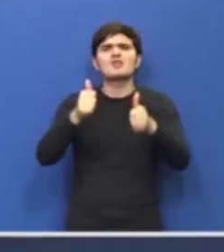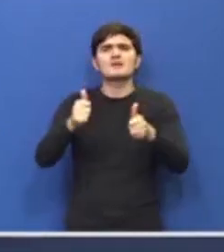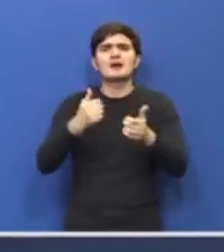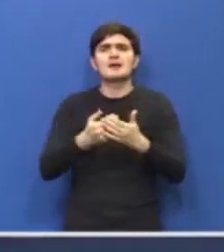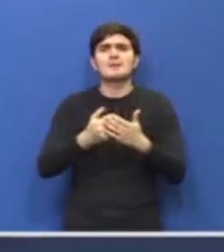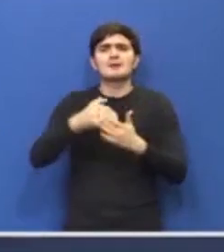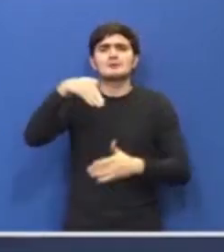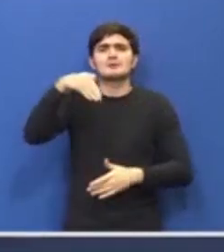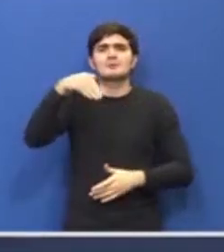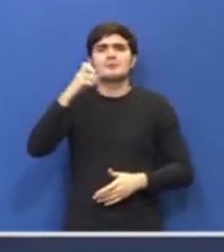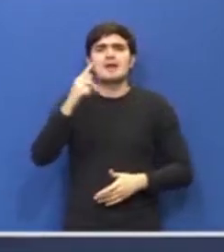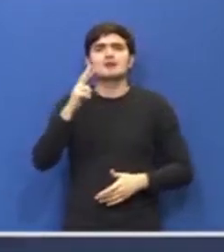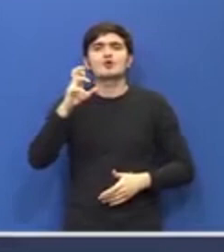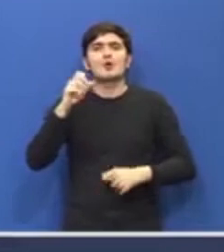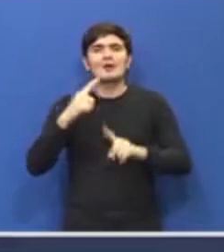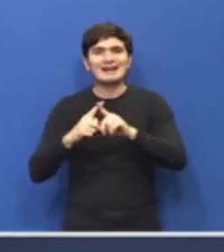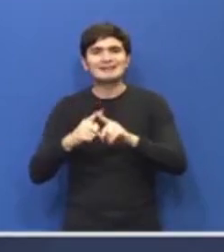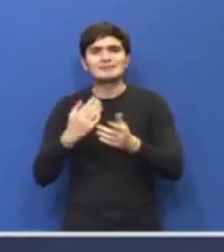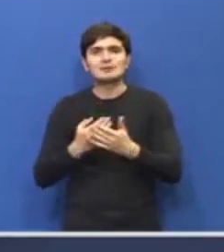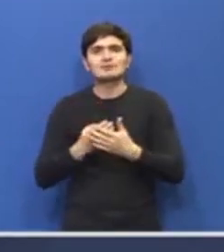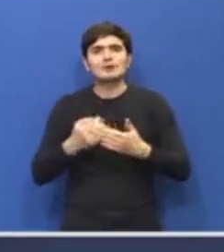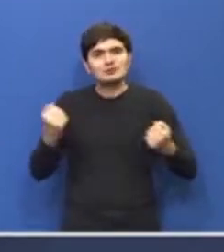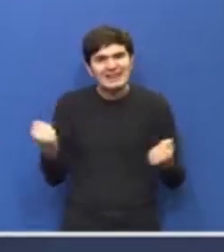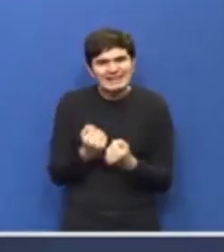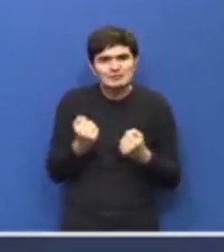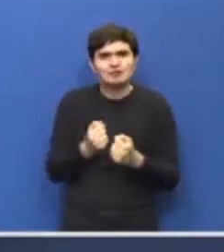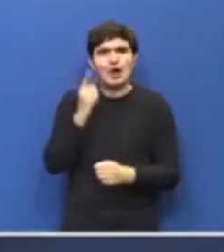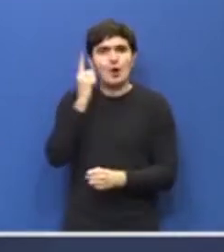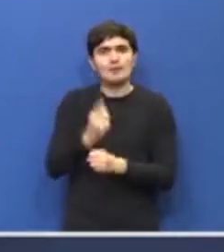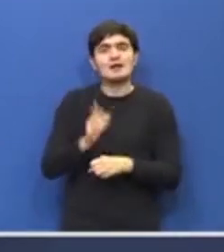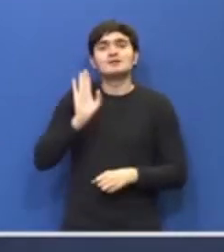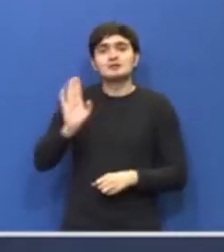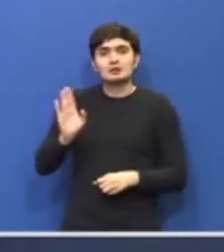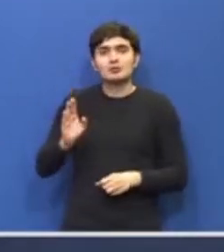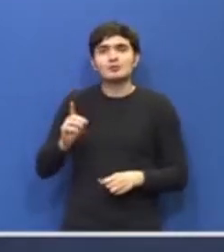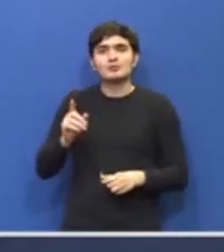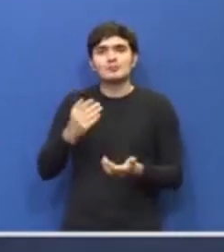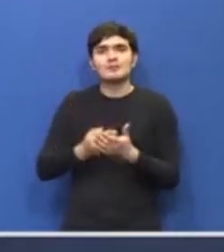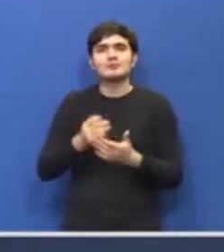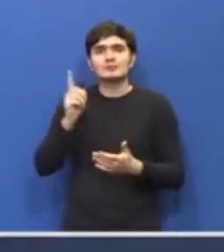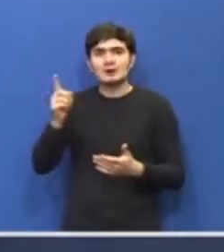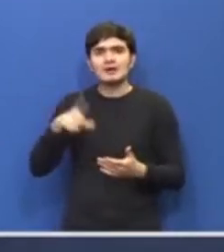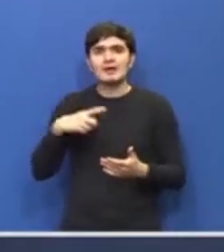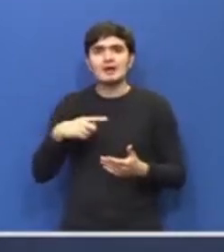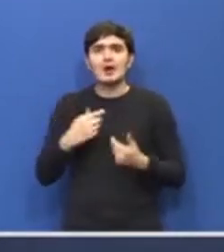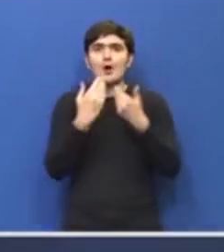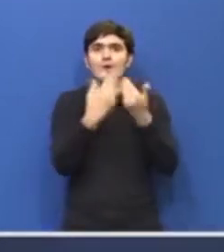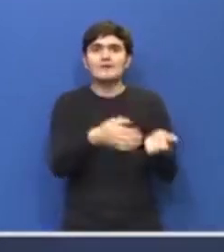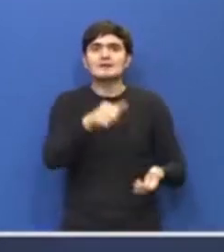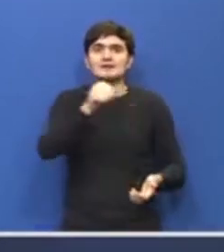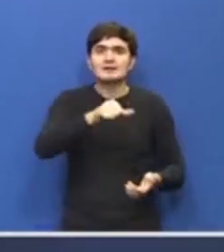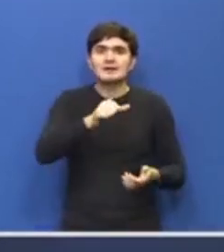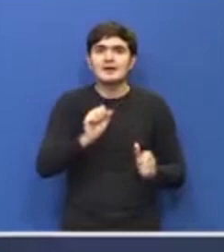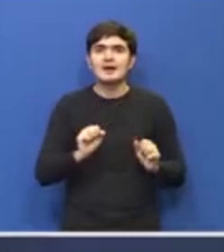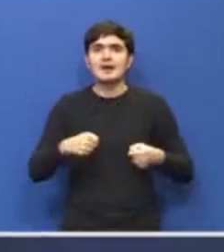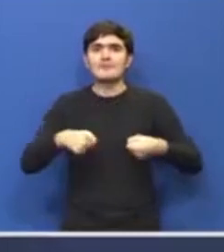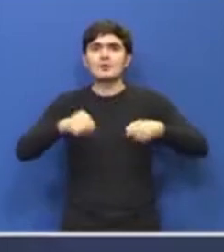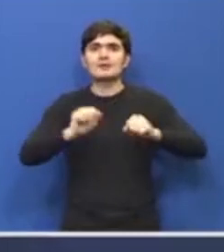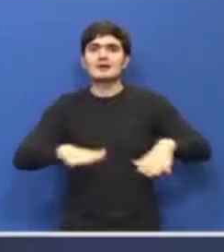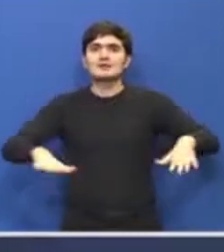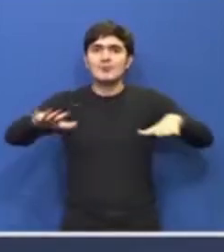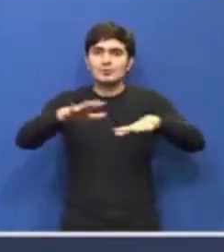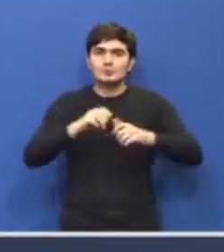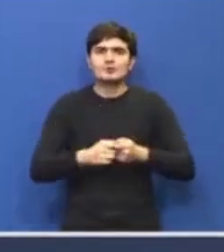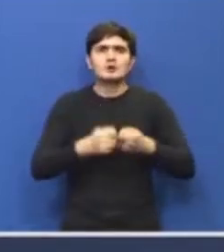a-și exercita obligațiile care îi revin în calitate de concesionar al proprietății publice. Toată infrastructura de